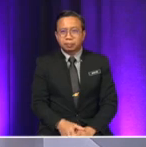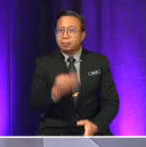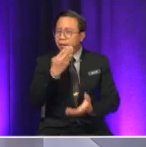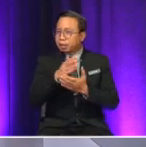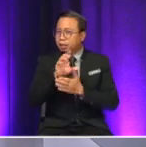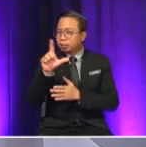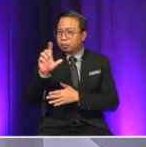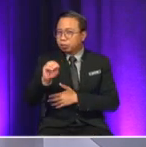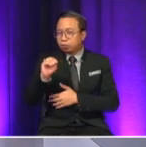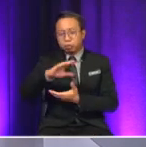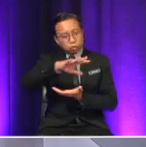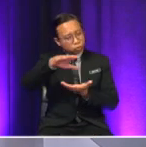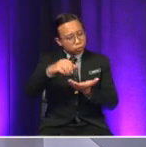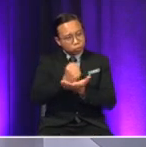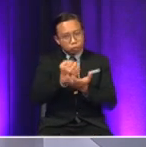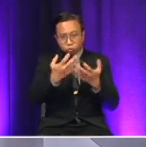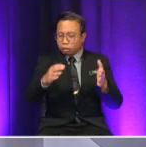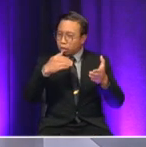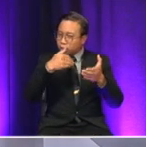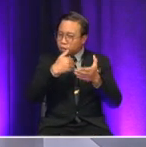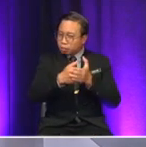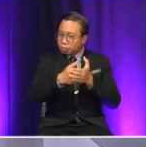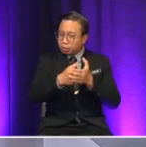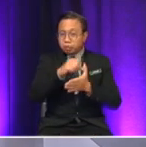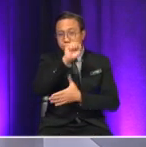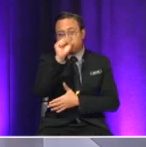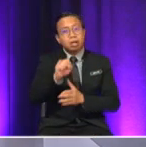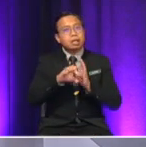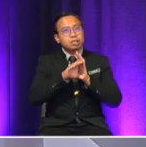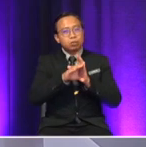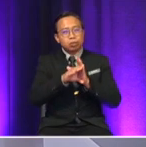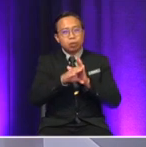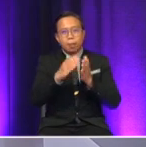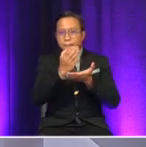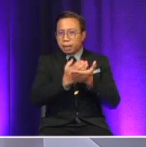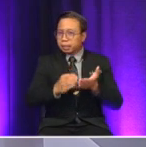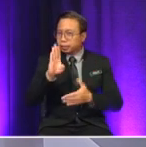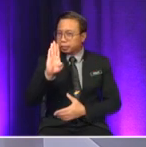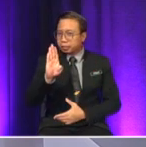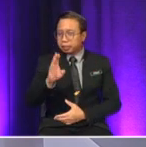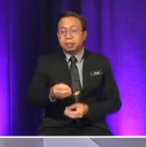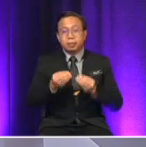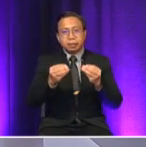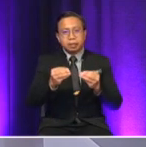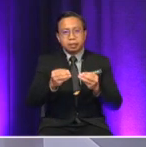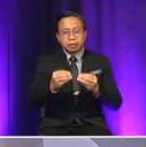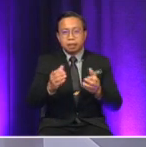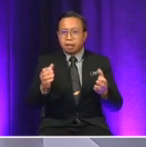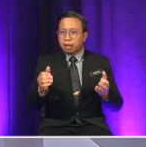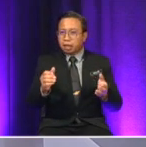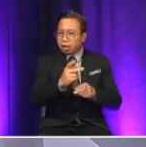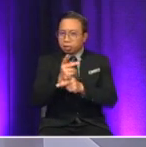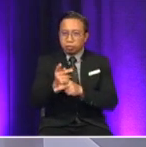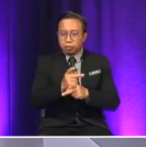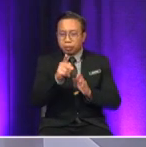Baiklah murid-murid semua, kita telah pun sampai di segmen soalan contoh bagi bahagian B bagi mata pelajaran asuhan dan